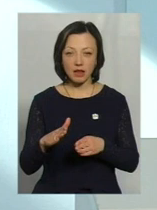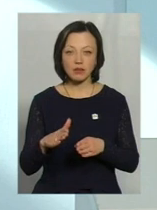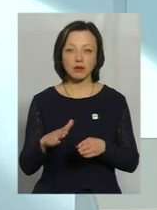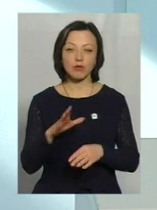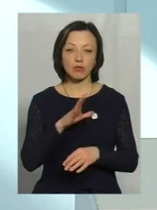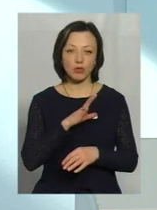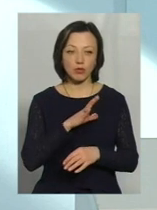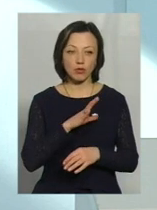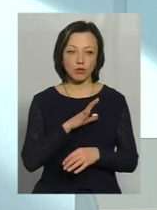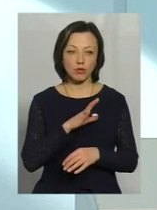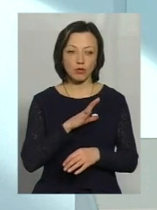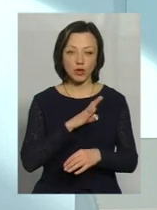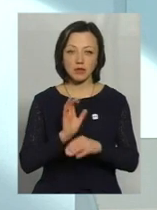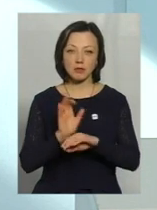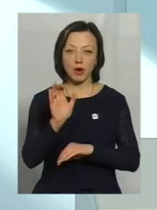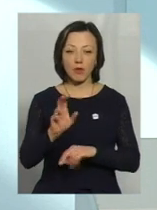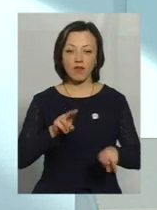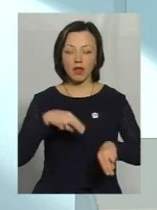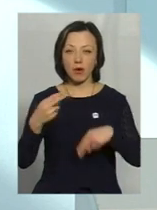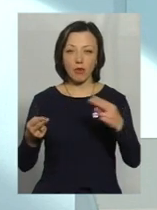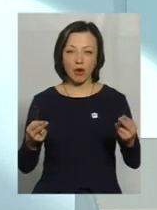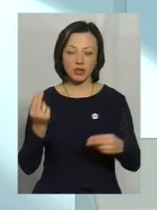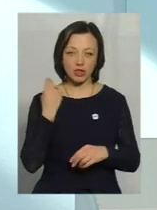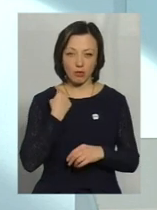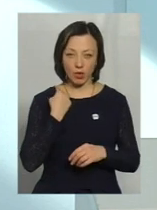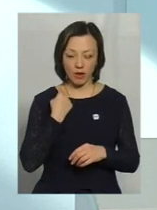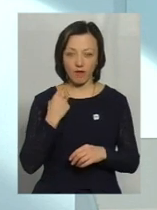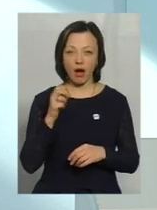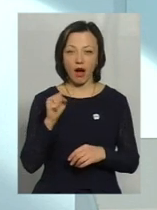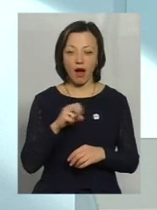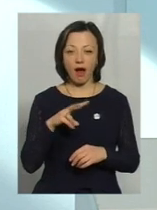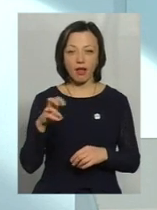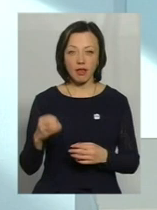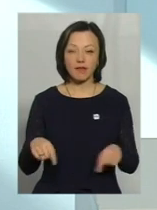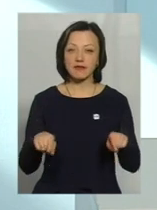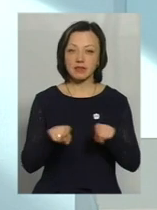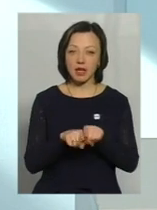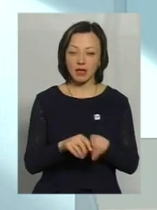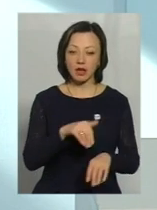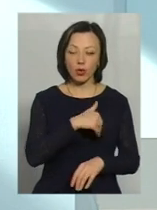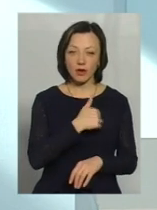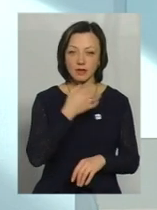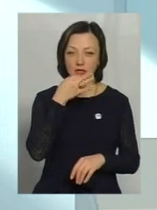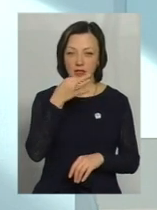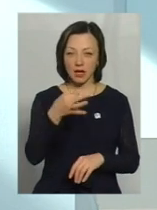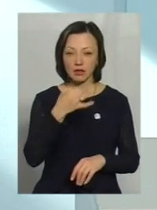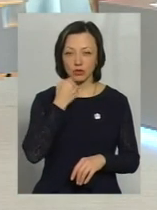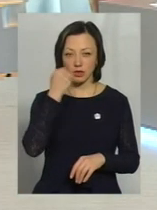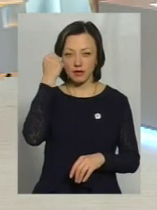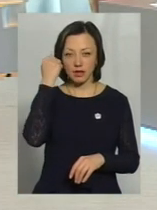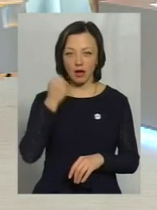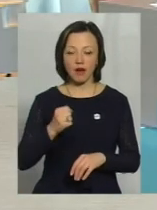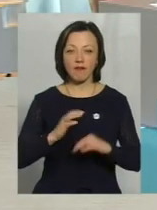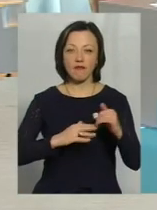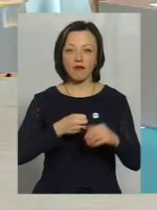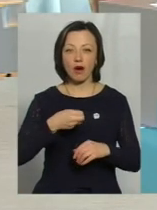вони були спрямовані на погашення даної заборгованості. Але все-таки хотів би відмітити, що завдякуючи